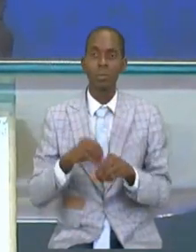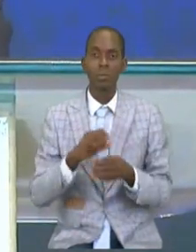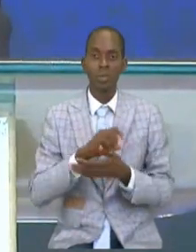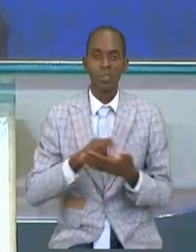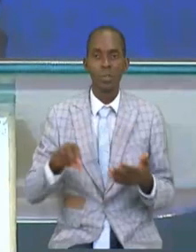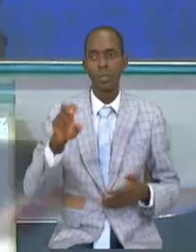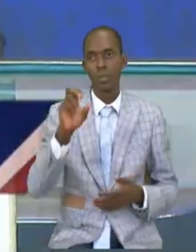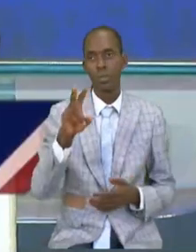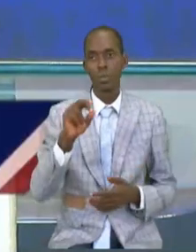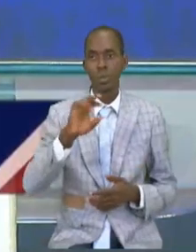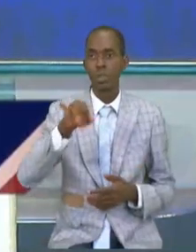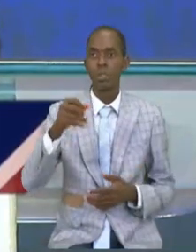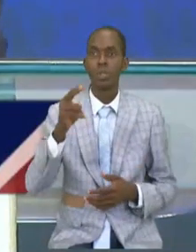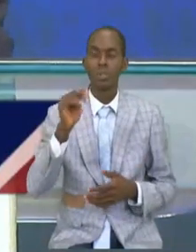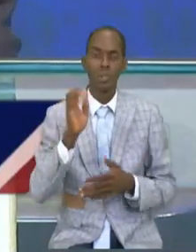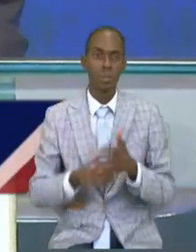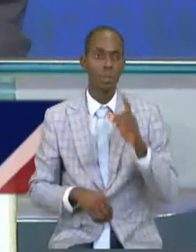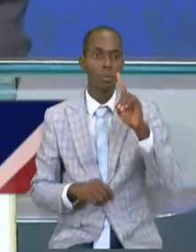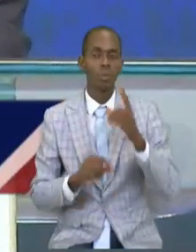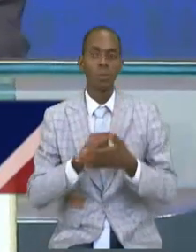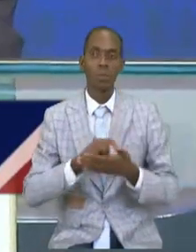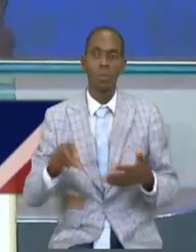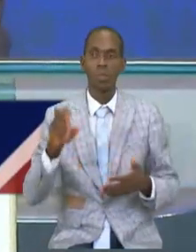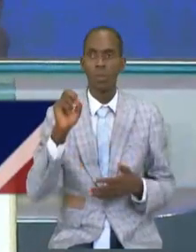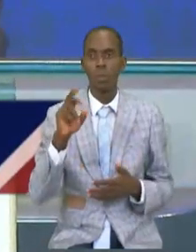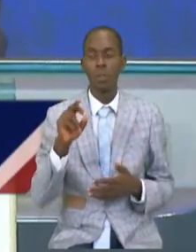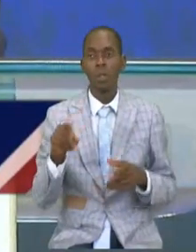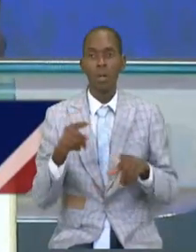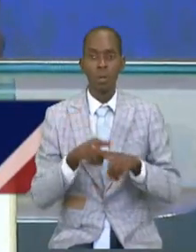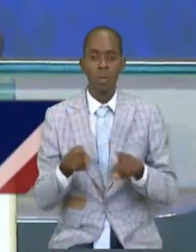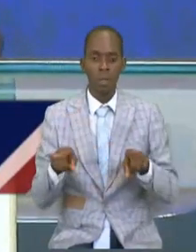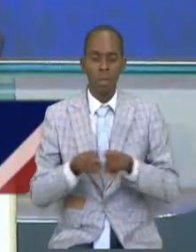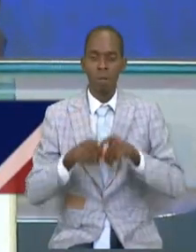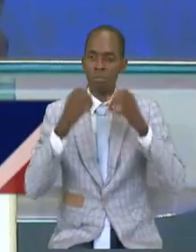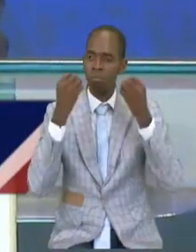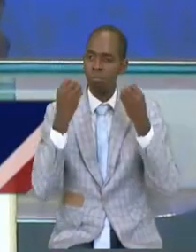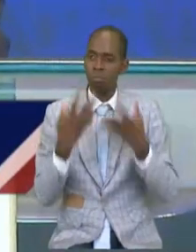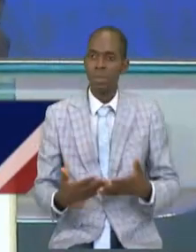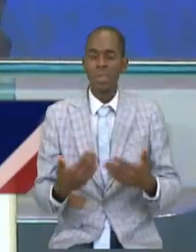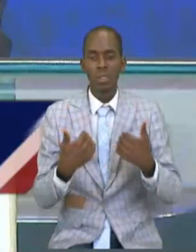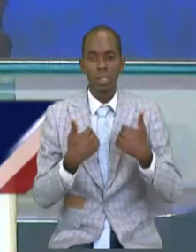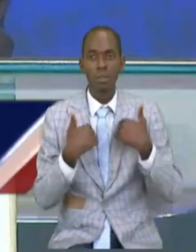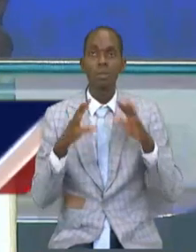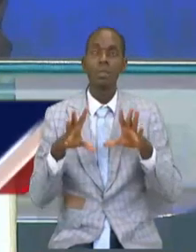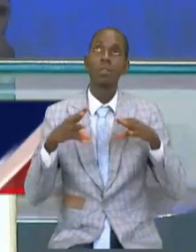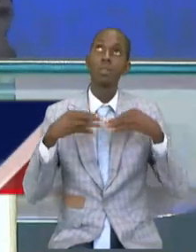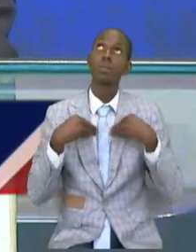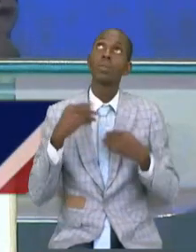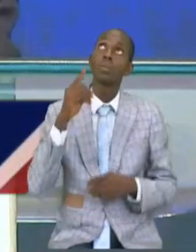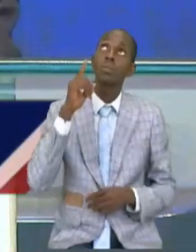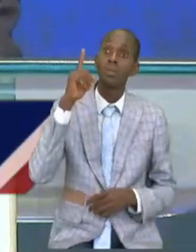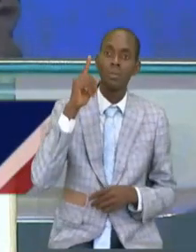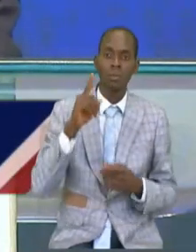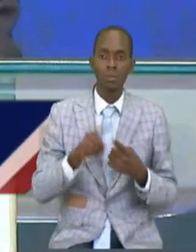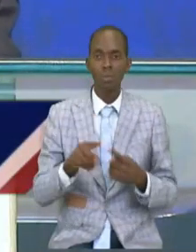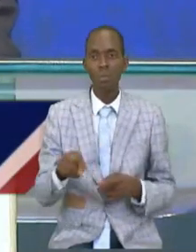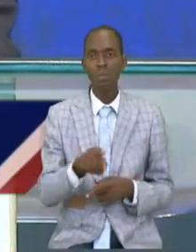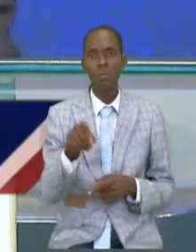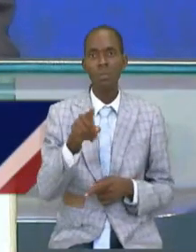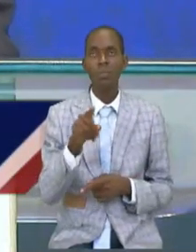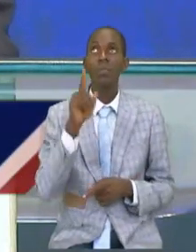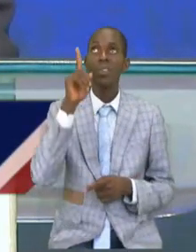je lis le verset 12. Jean 1, 12. Mais à tous ceux qui l'ont reçu,